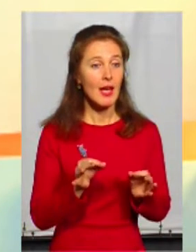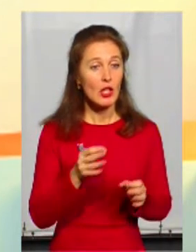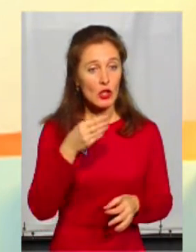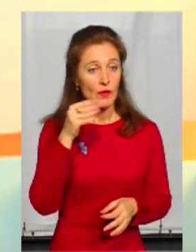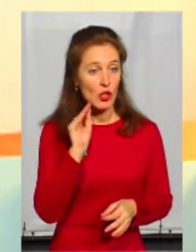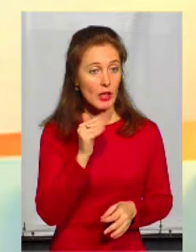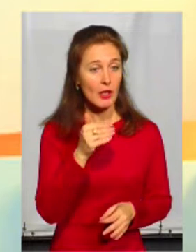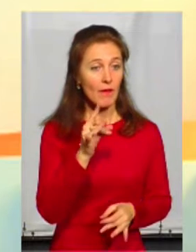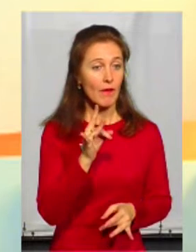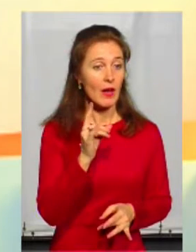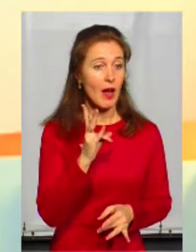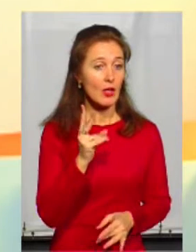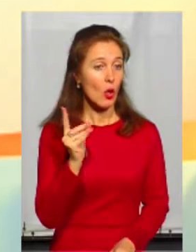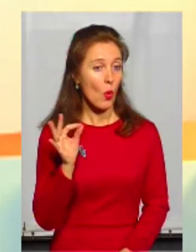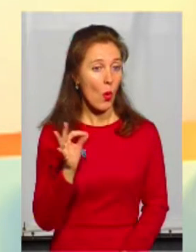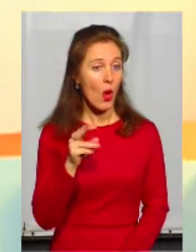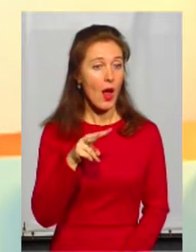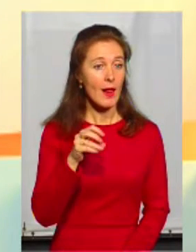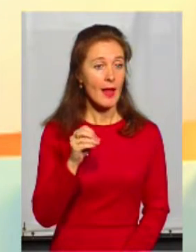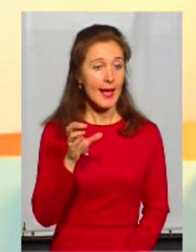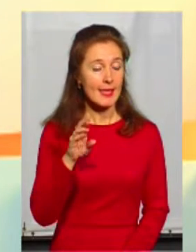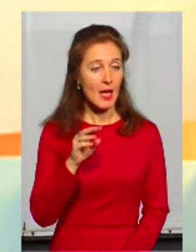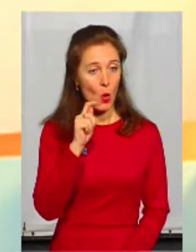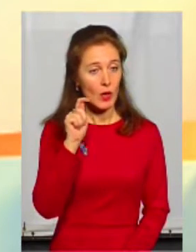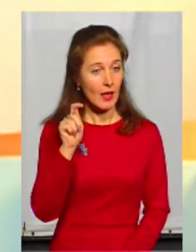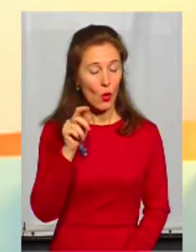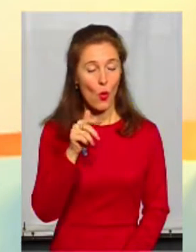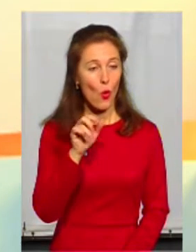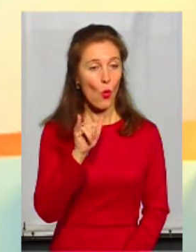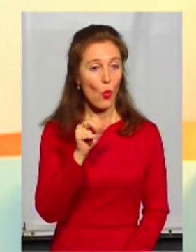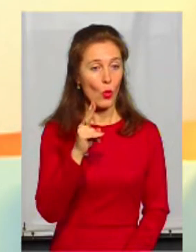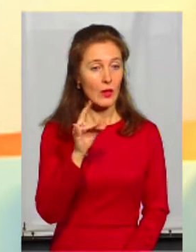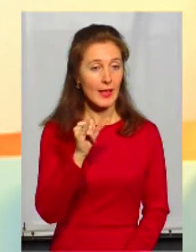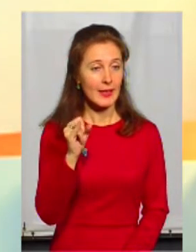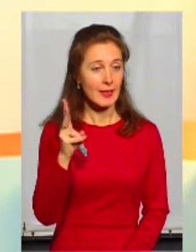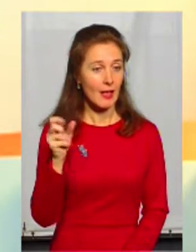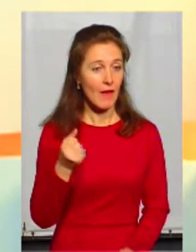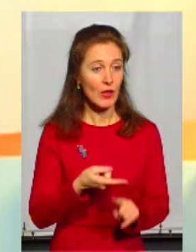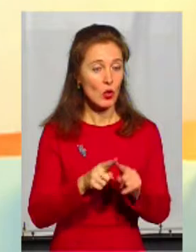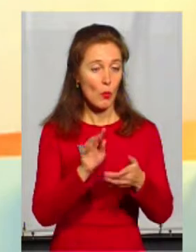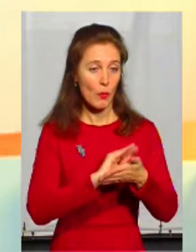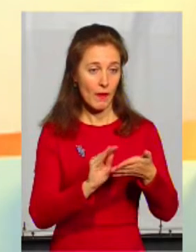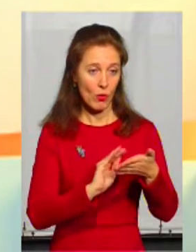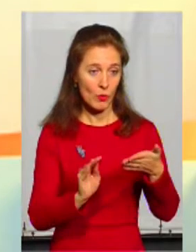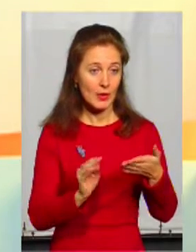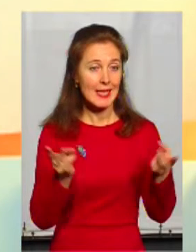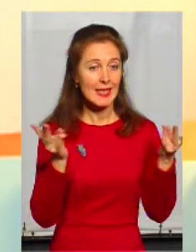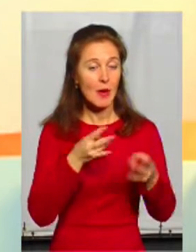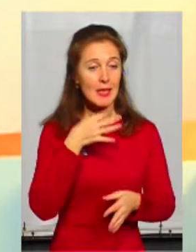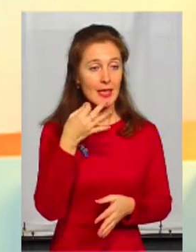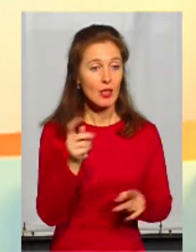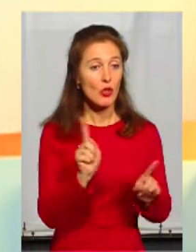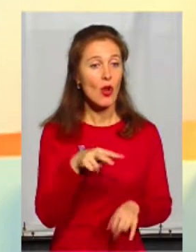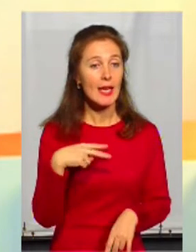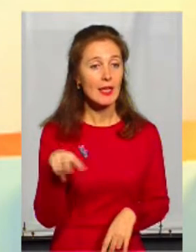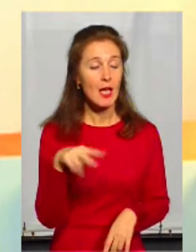Шевченка, Франка, Лесі, Українки, де відображено в цьому правописі? І потрібно сказати, що літературна